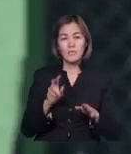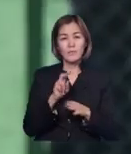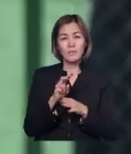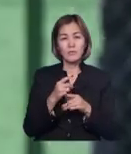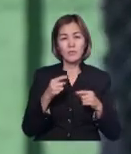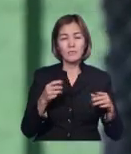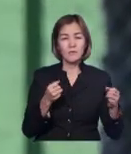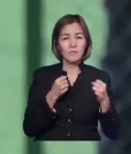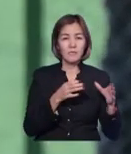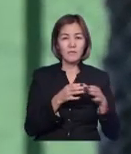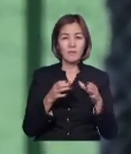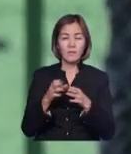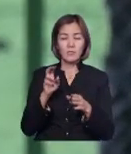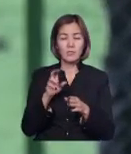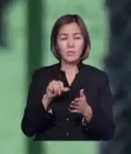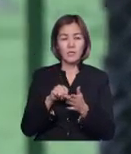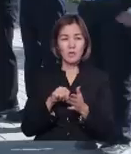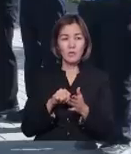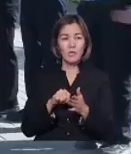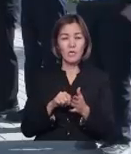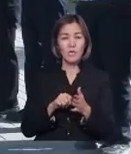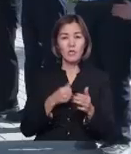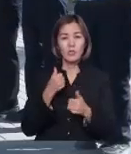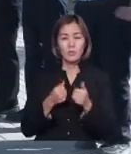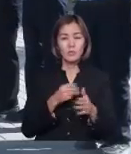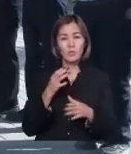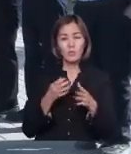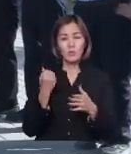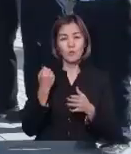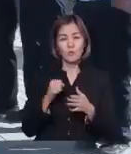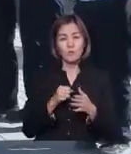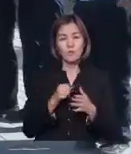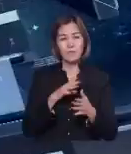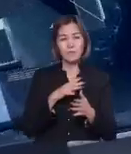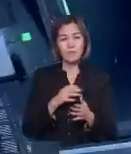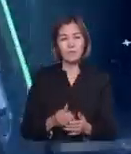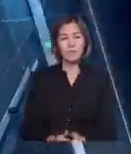различные спортивные секции среди которых и чемпионы международных спортивных